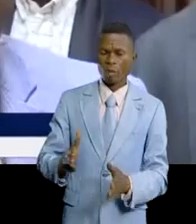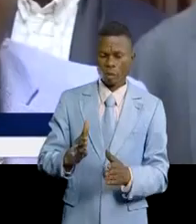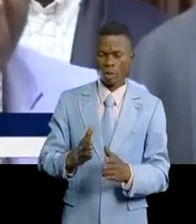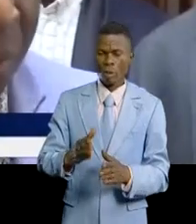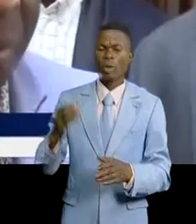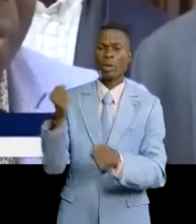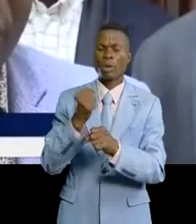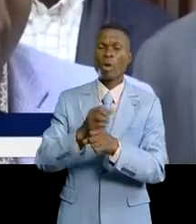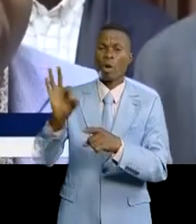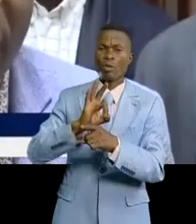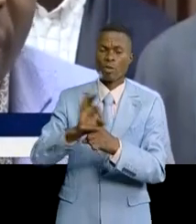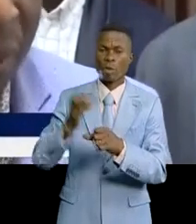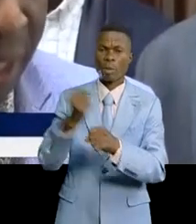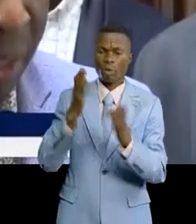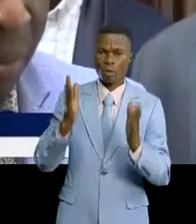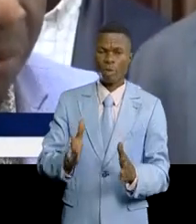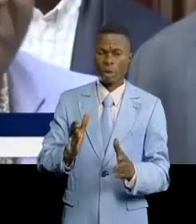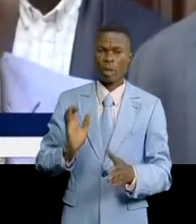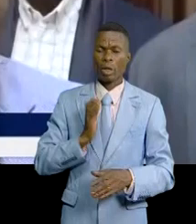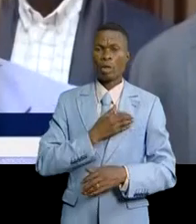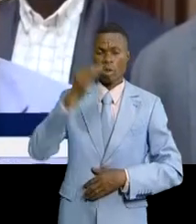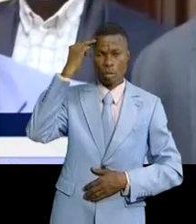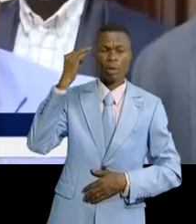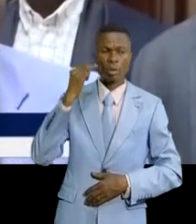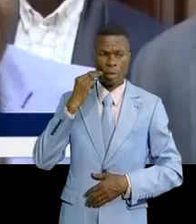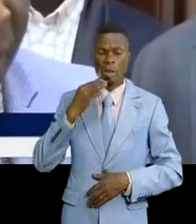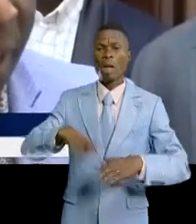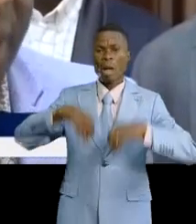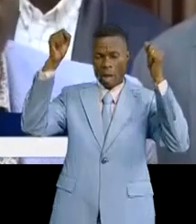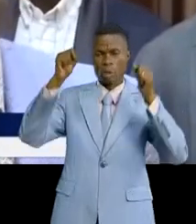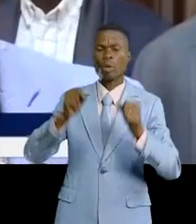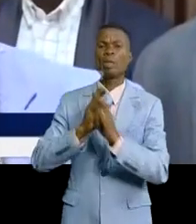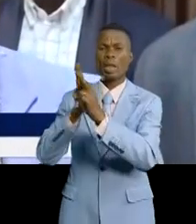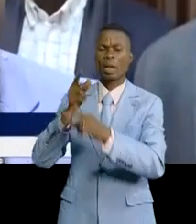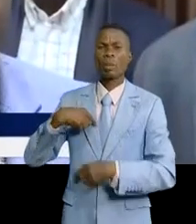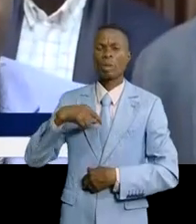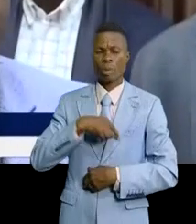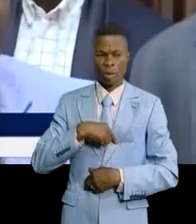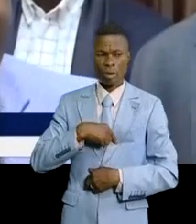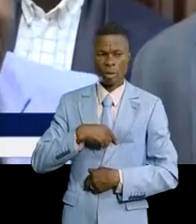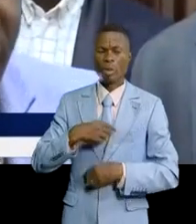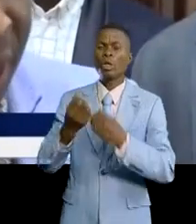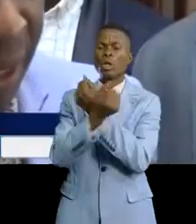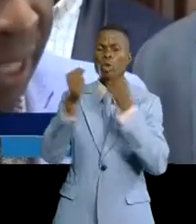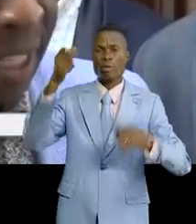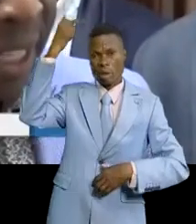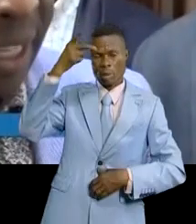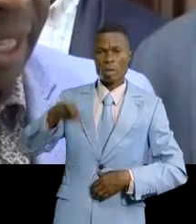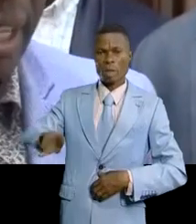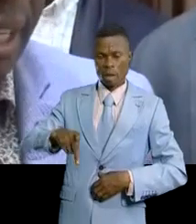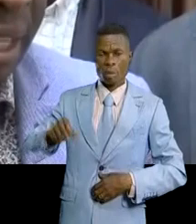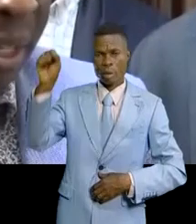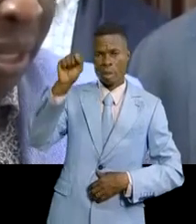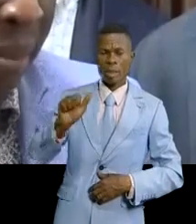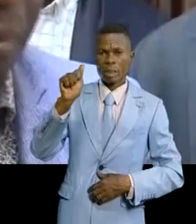pour nous son excellence Antoinette Kipoulou vient d'adopter les rapports qui constituent désormais la politique régionale de la SADEC